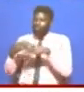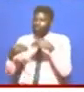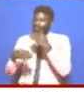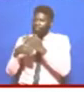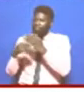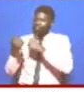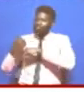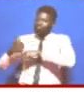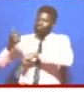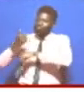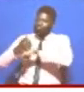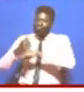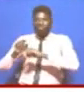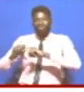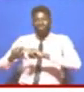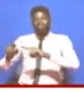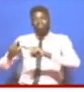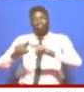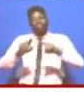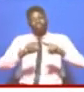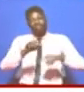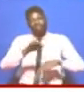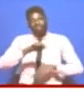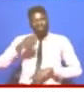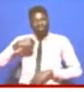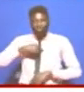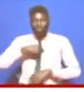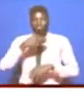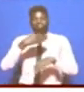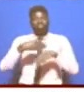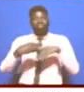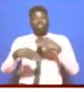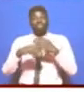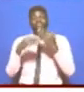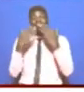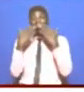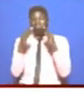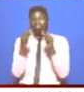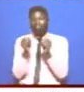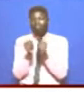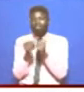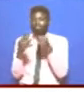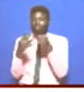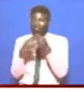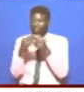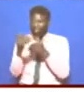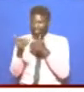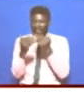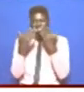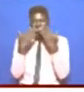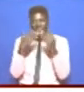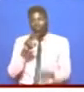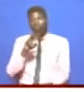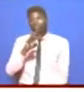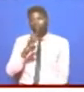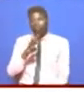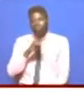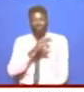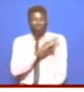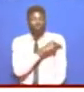katika sehemu mbalimbali. We have built now 19 and we are almost complete to building 24 hospitals that have